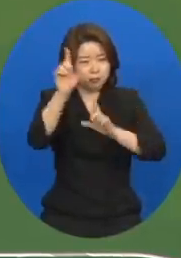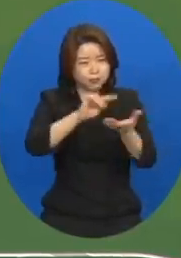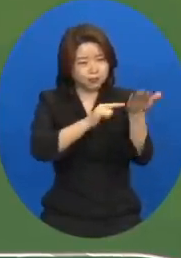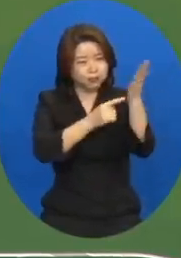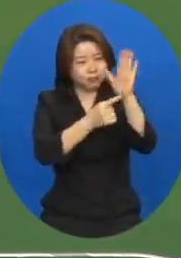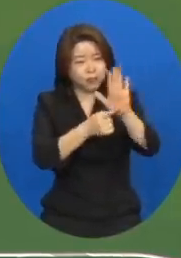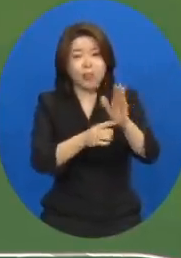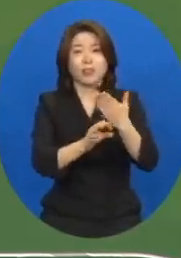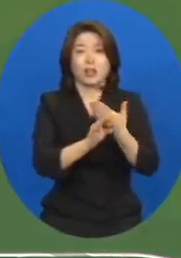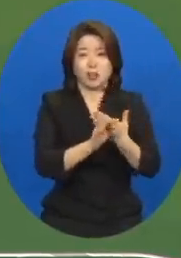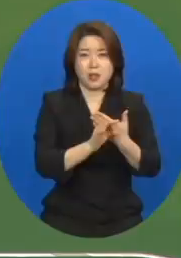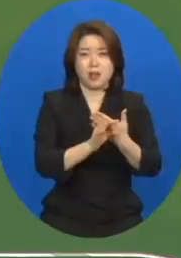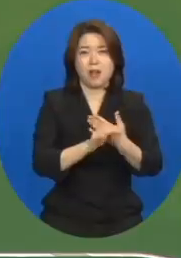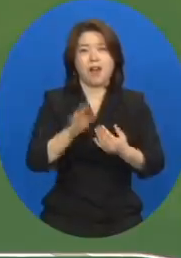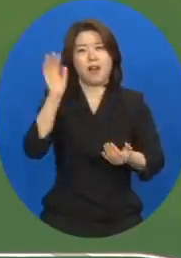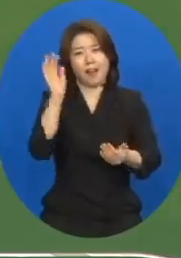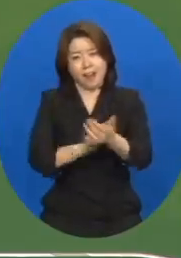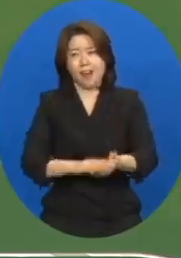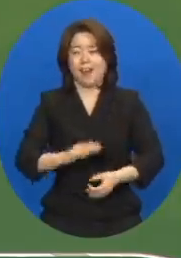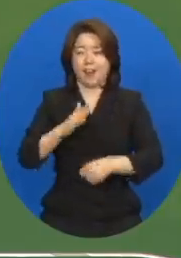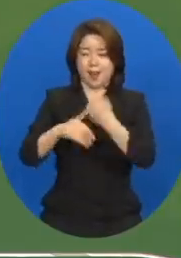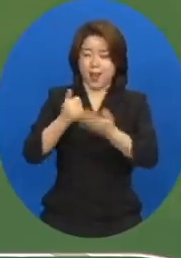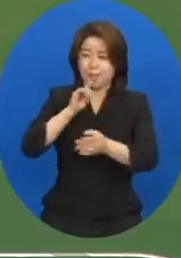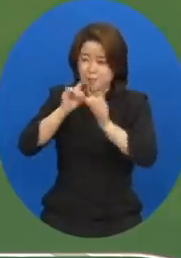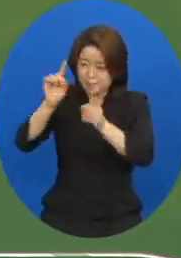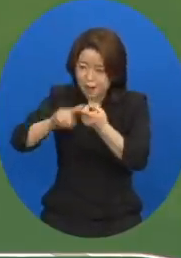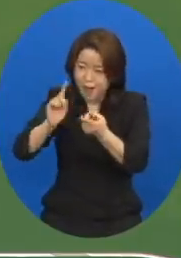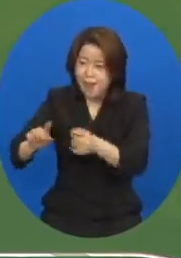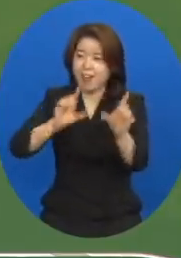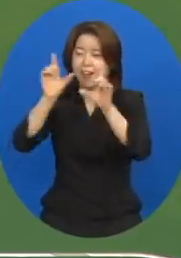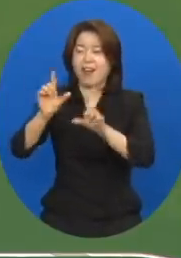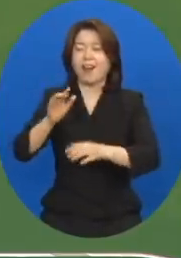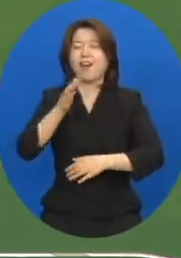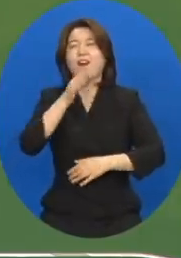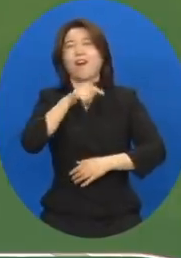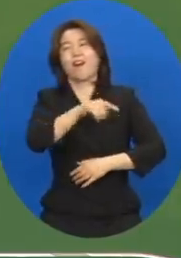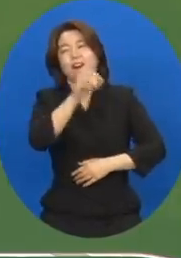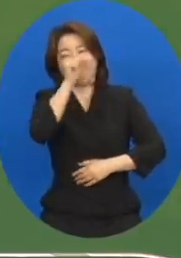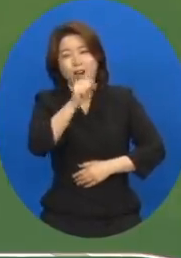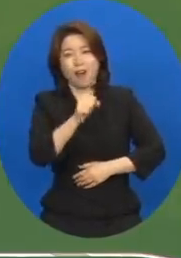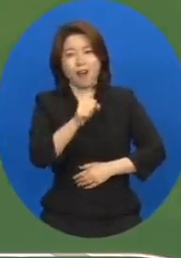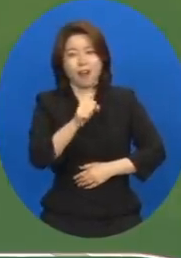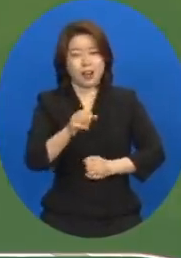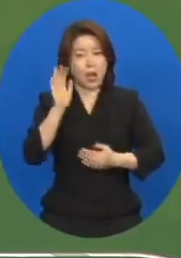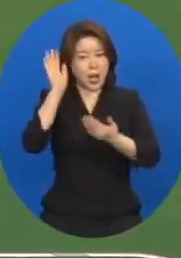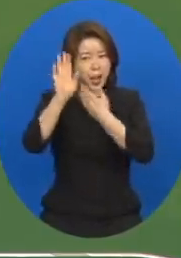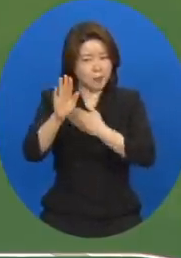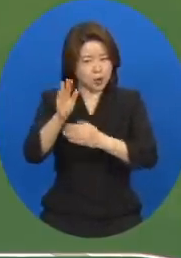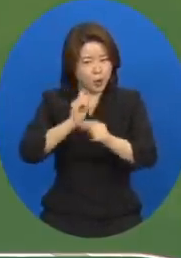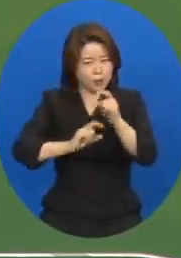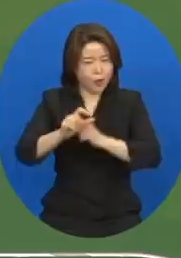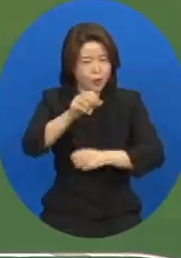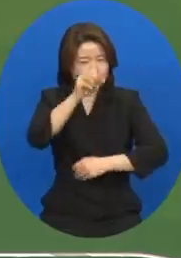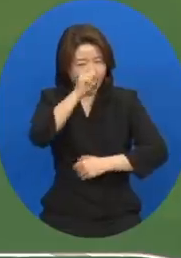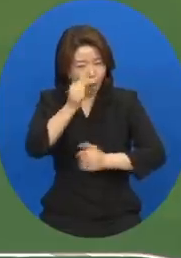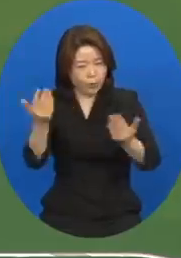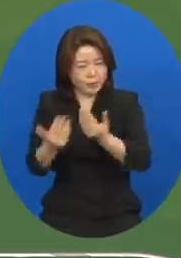일어나면 야 하나님의 말씀대로 사니까 이런 역사가 일어나는구나 앞으로 더 놀라운 일이